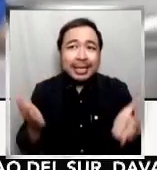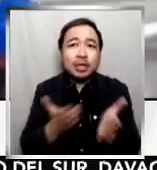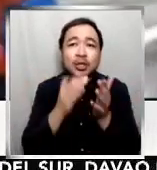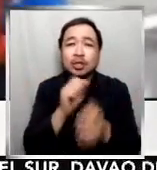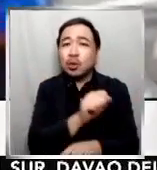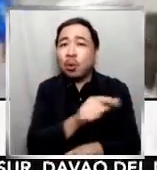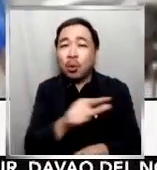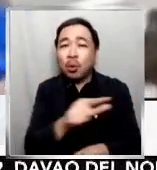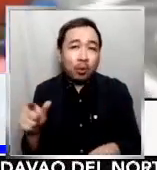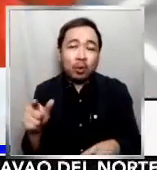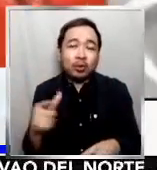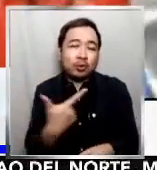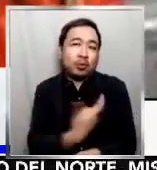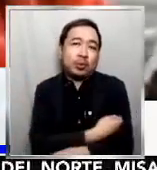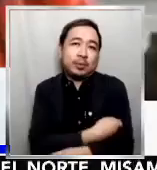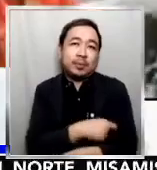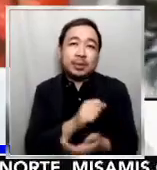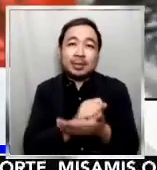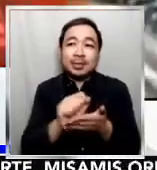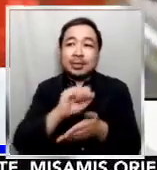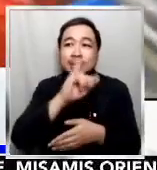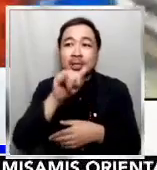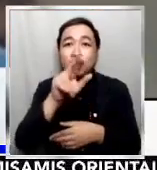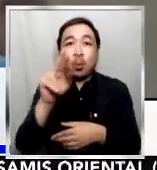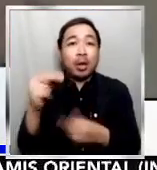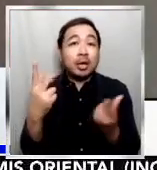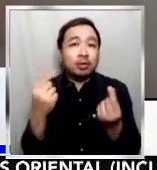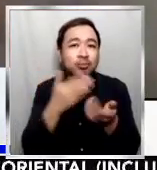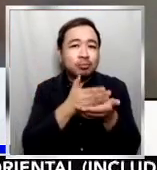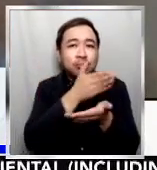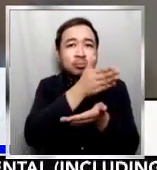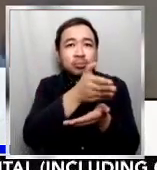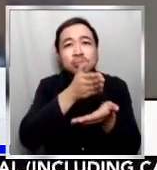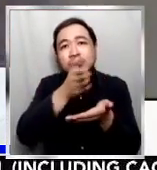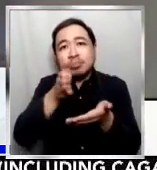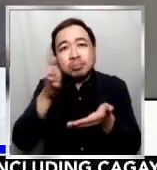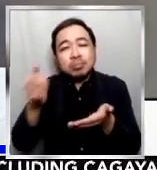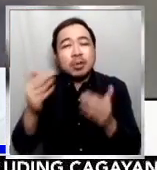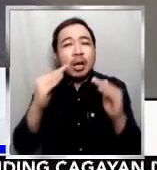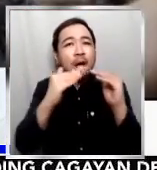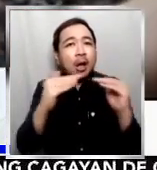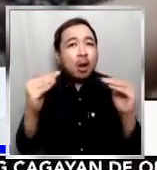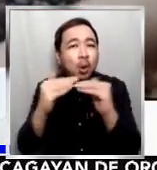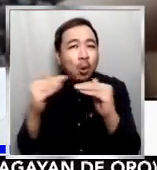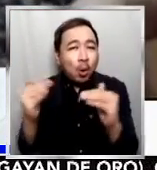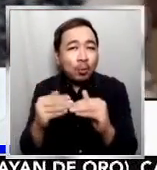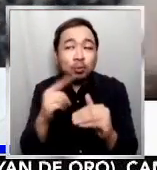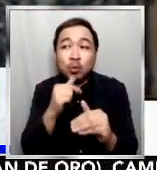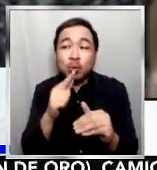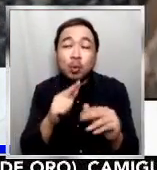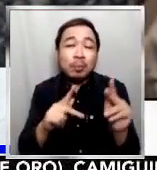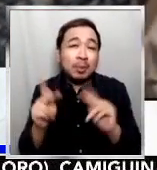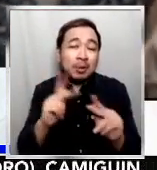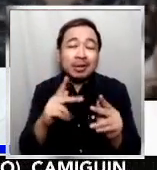Ang San Juan, binahay-bahay na ang mga bedridden para mabigyan proteksyon kontra COVID. Si nanay po